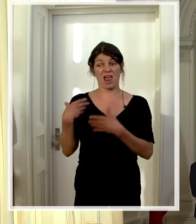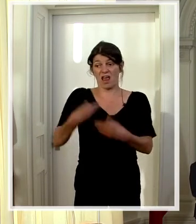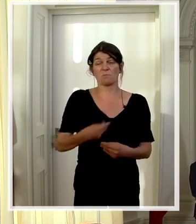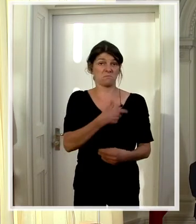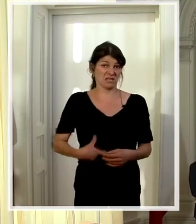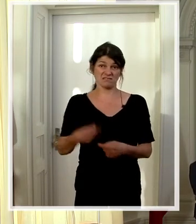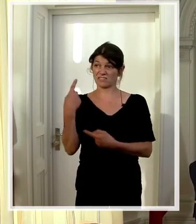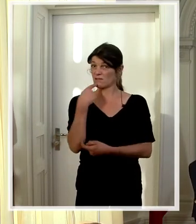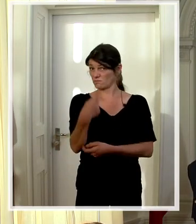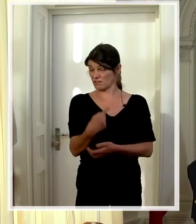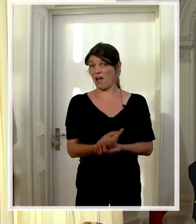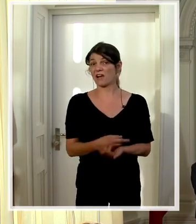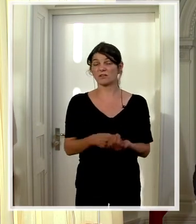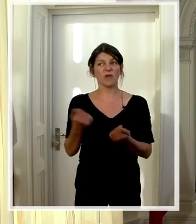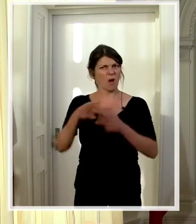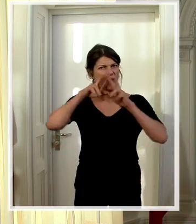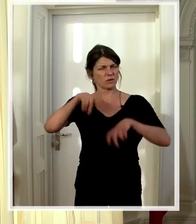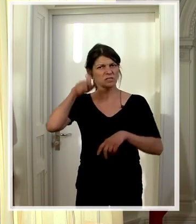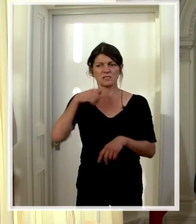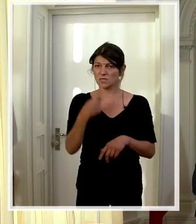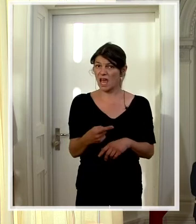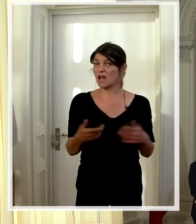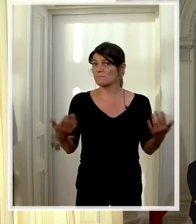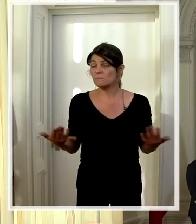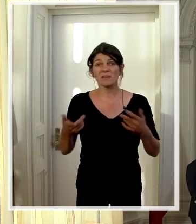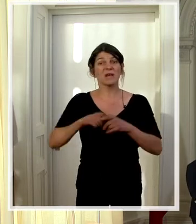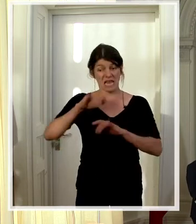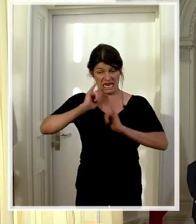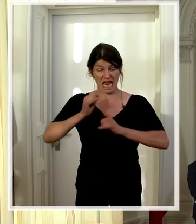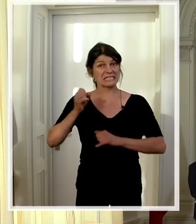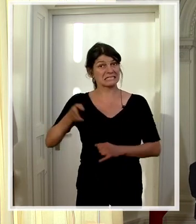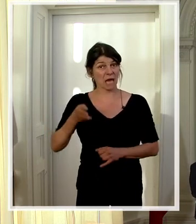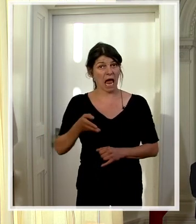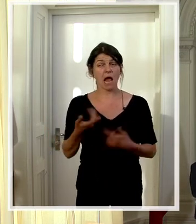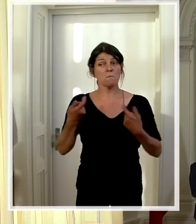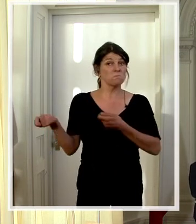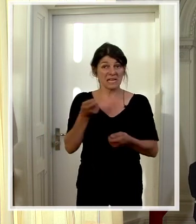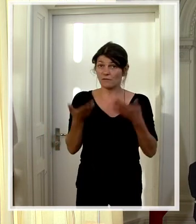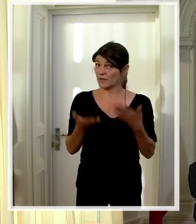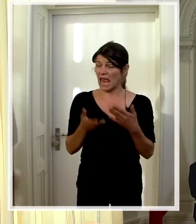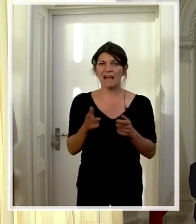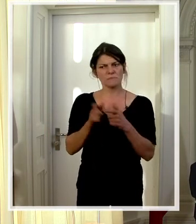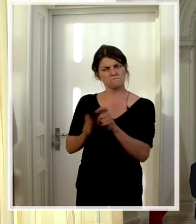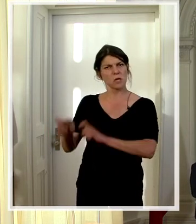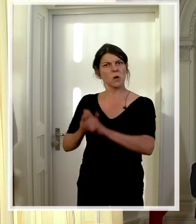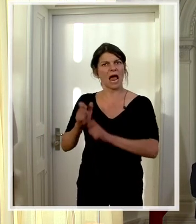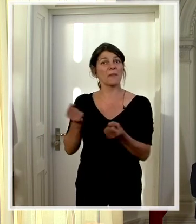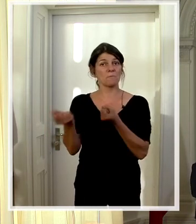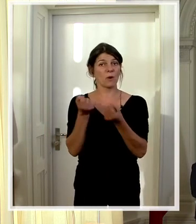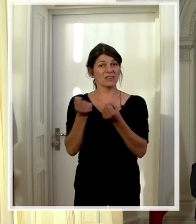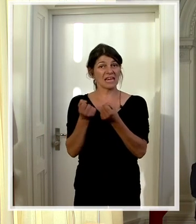dann Analyse gesehen hat, ein Ja zur S-Bahn könnte wirklich dazu führen, dass die jahrzehntelang Blockadepolitik aufgehen